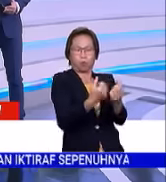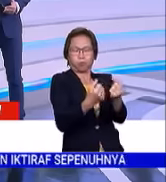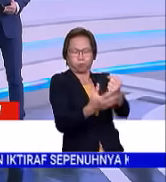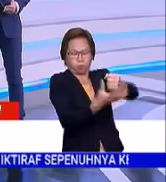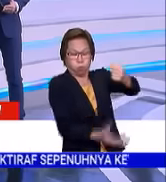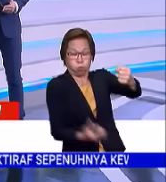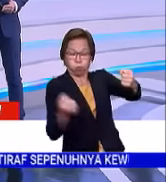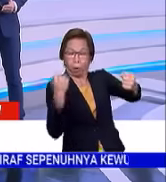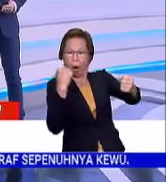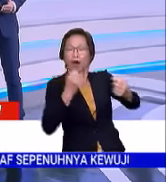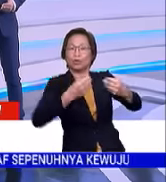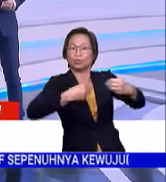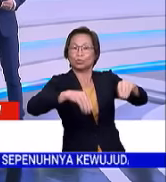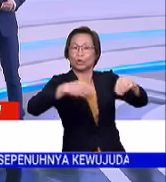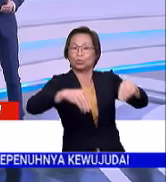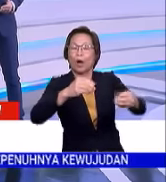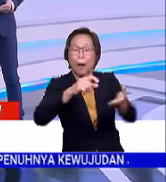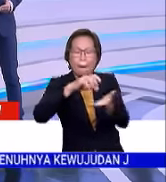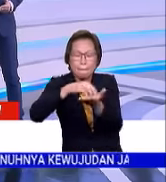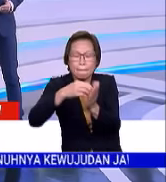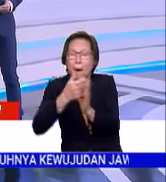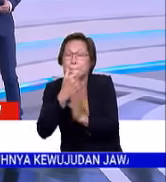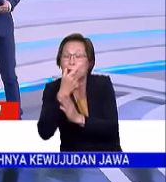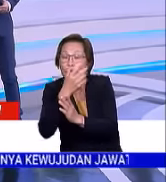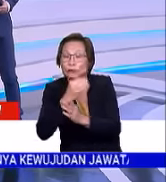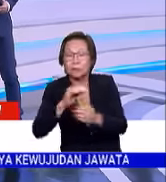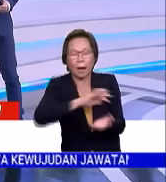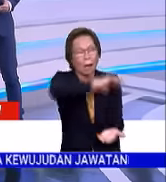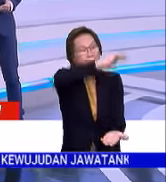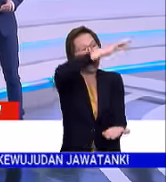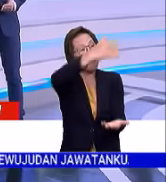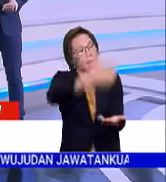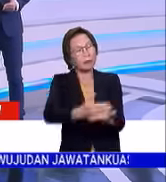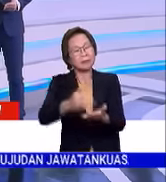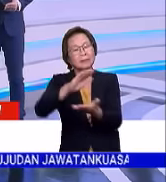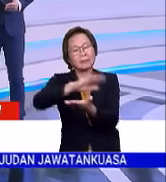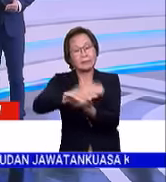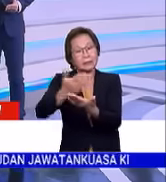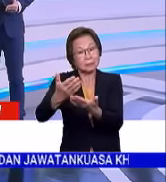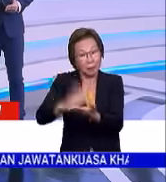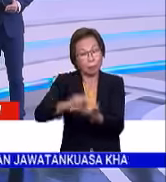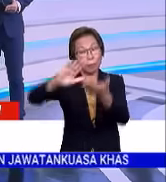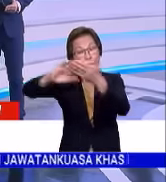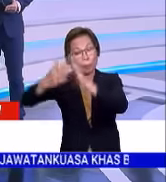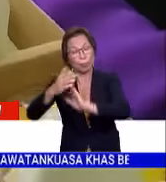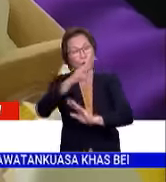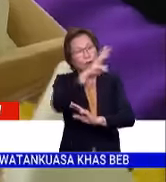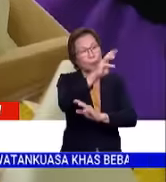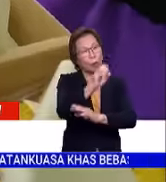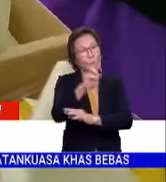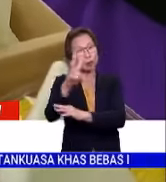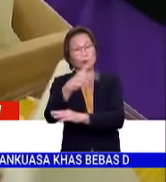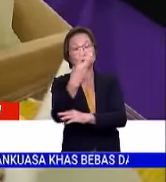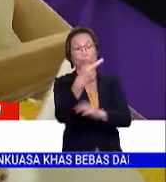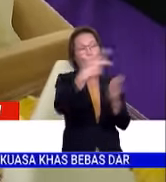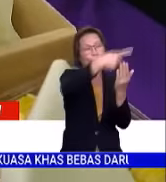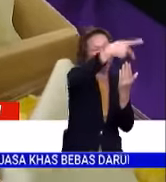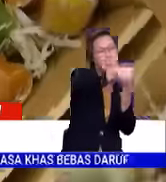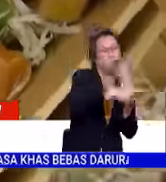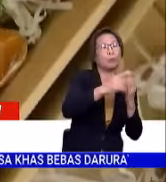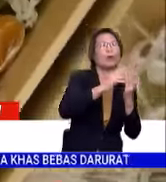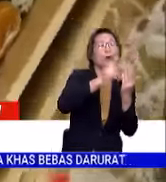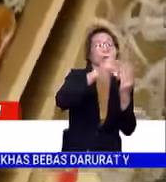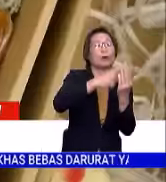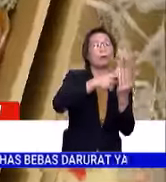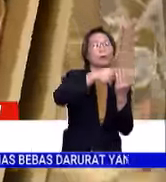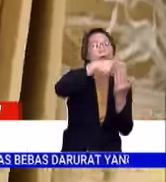biskut dan hamper perayaan. 20 peserta dapur komuniti dan pusat jahitan komuniti WOW di dua projek perumahan rakyat